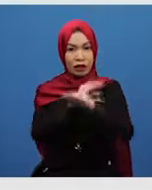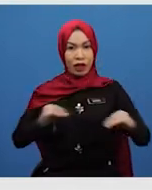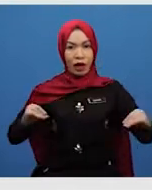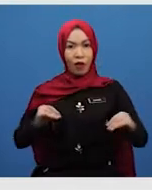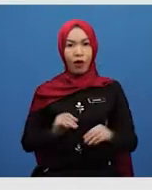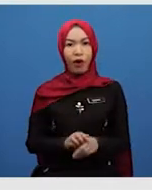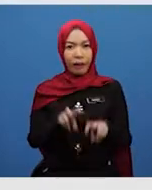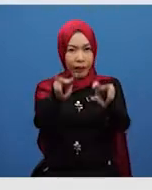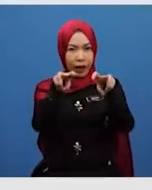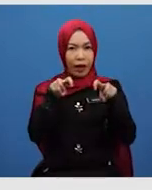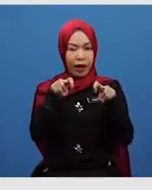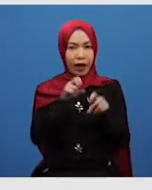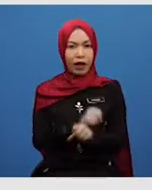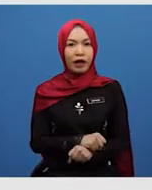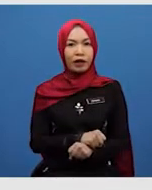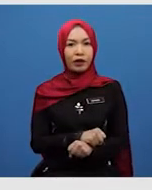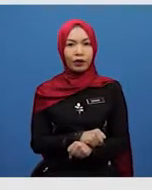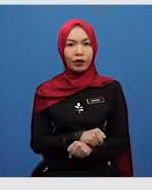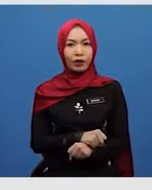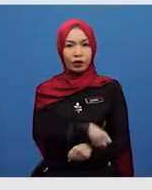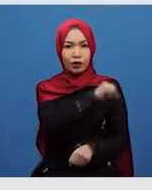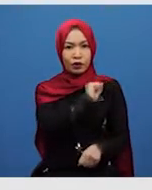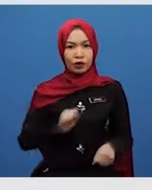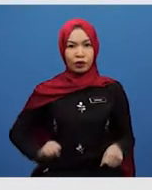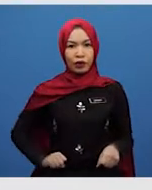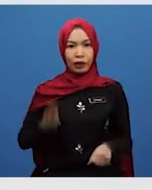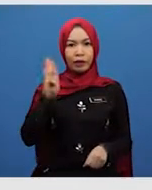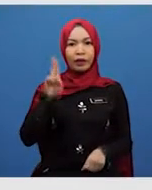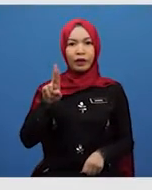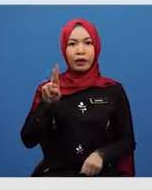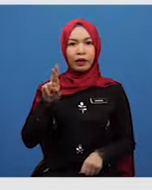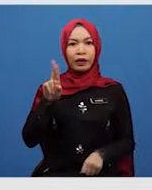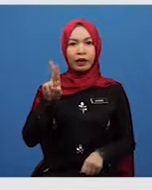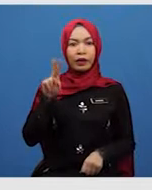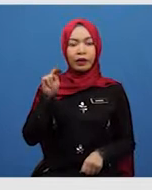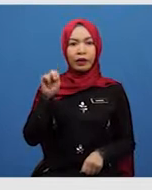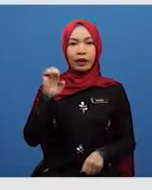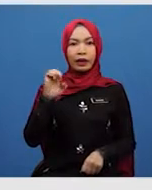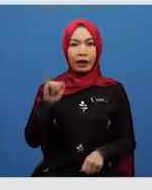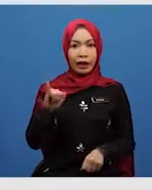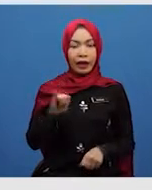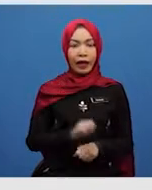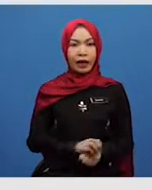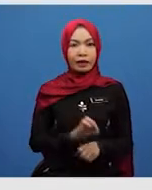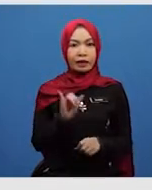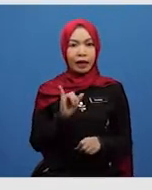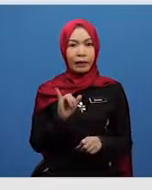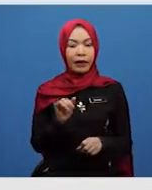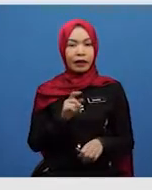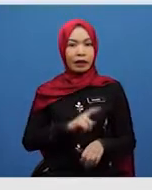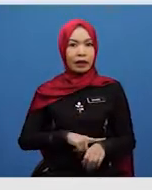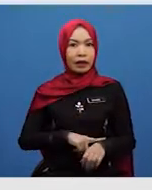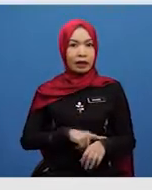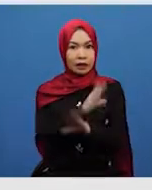pengaruh Kesultanan Brunei adalah getaran dalam sistem pentaksiran Birawa maupun